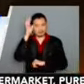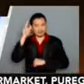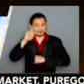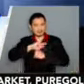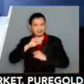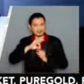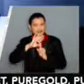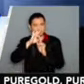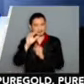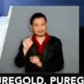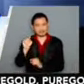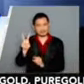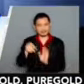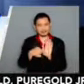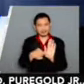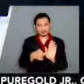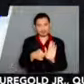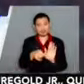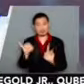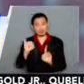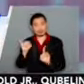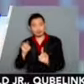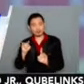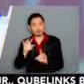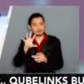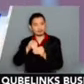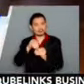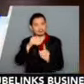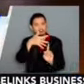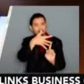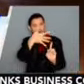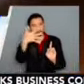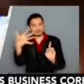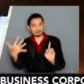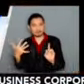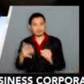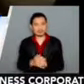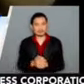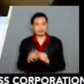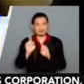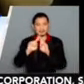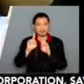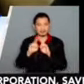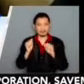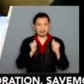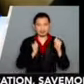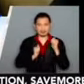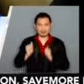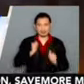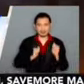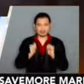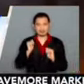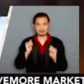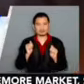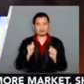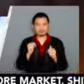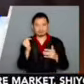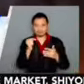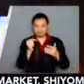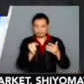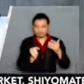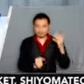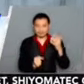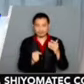ng LGBTQIA+ at Unbreakable Bonnie Alfritz at ng kanyang ama na nagturo sa kanyang kumanta at